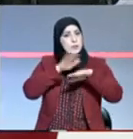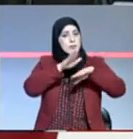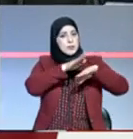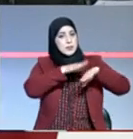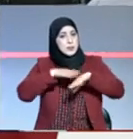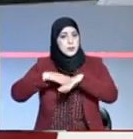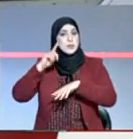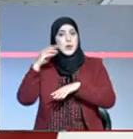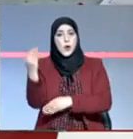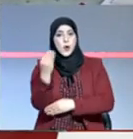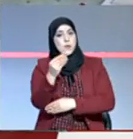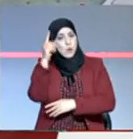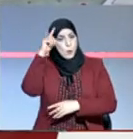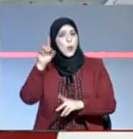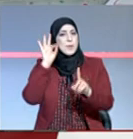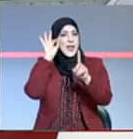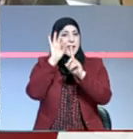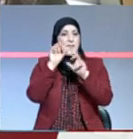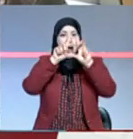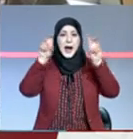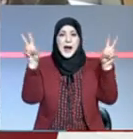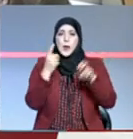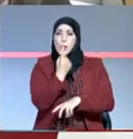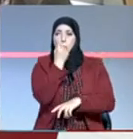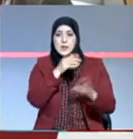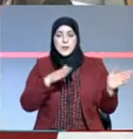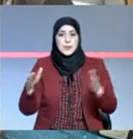تلاميذ هم اللي يعني وينا منها